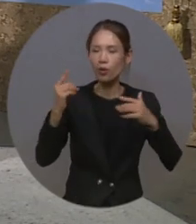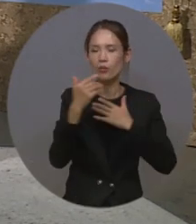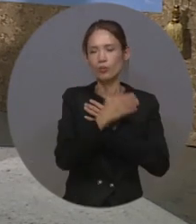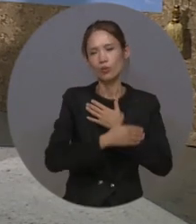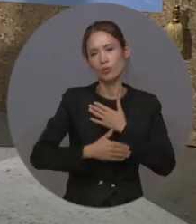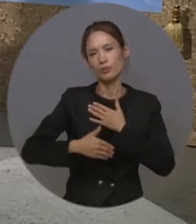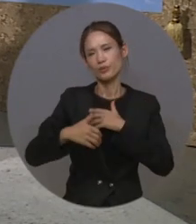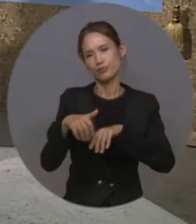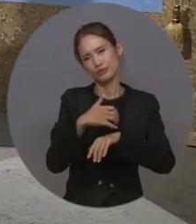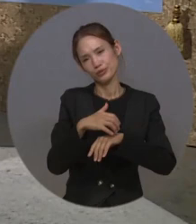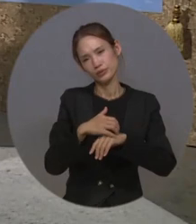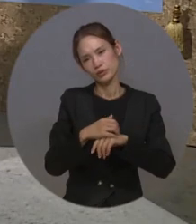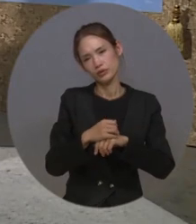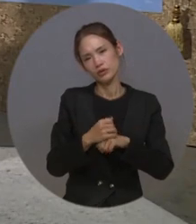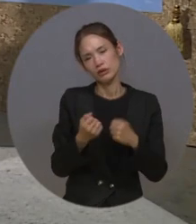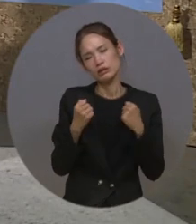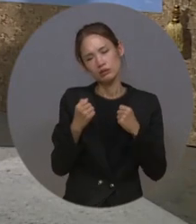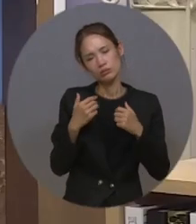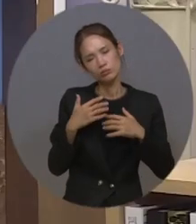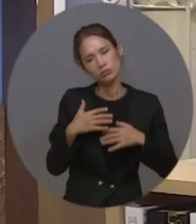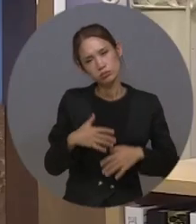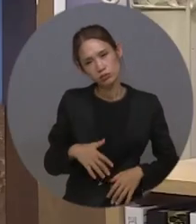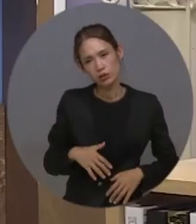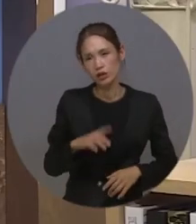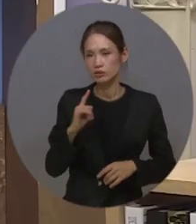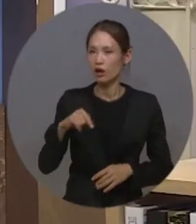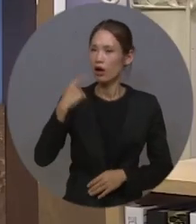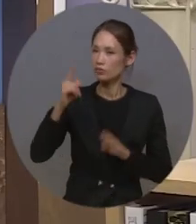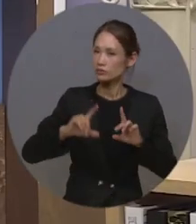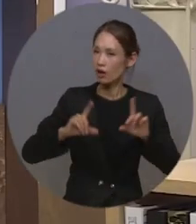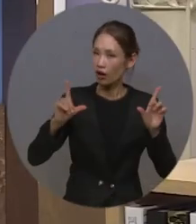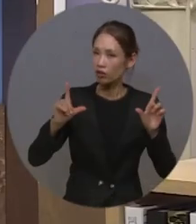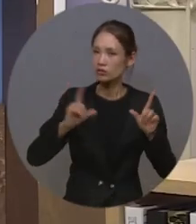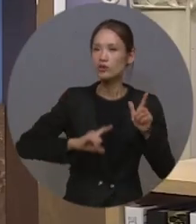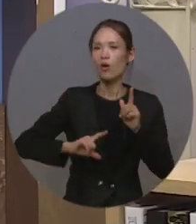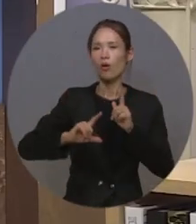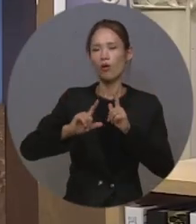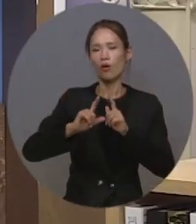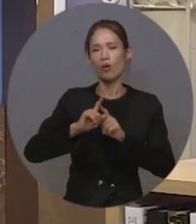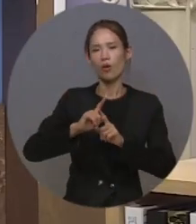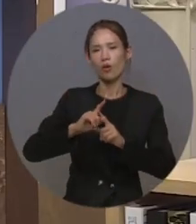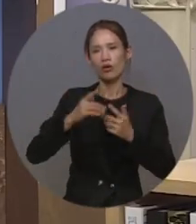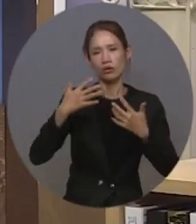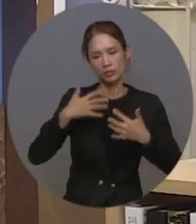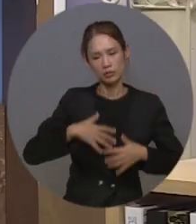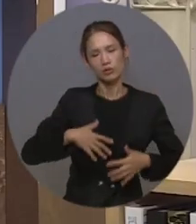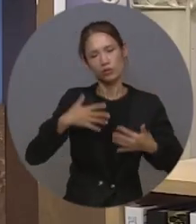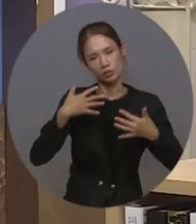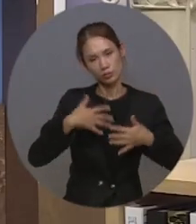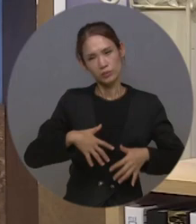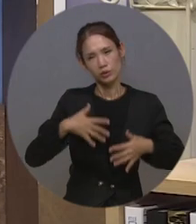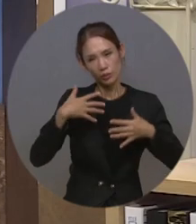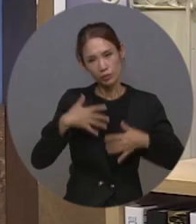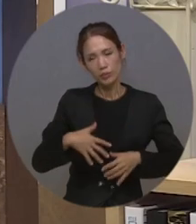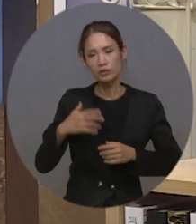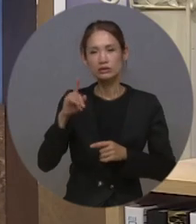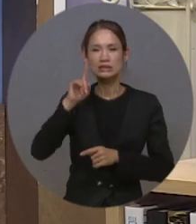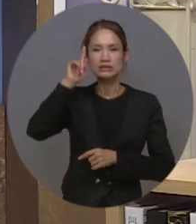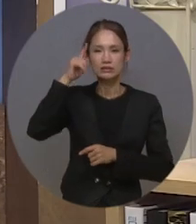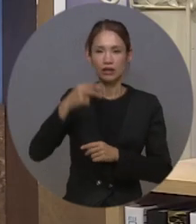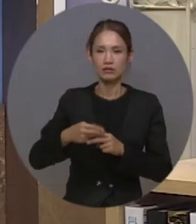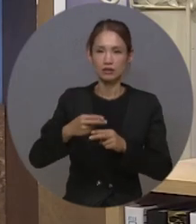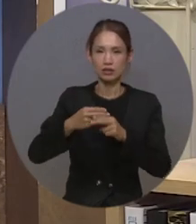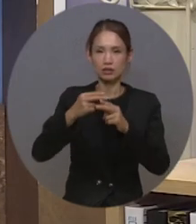불편하고 그렇죠. 개운치가 못하다 보니까 또 그 다음날 하루도 지장을 네. 받아서 또 힘들어지고 이게 그렇죠. 계속 스트레스가 쌓이더라고요.